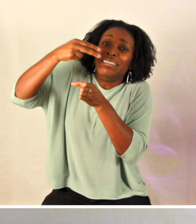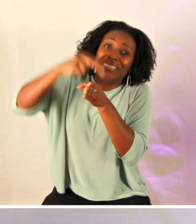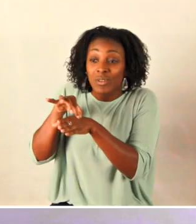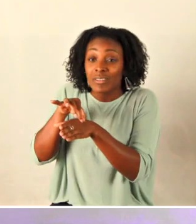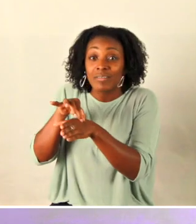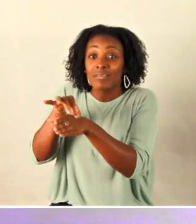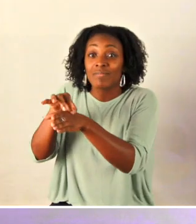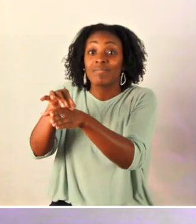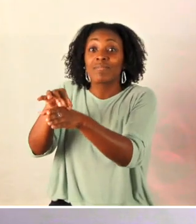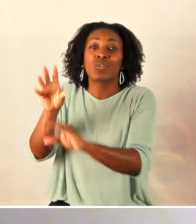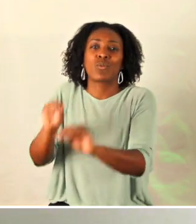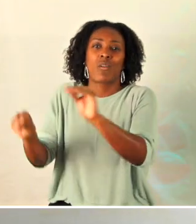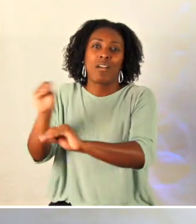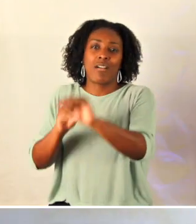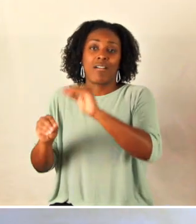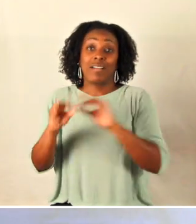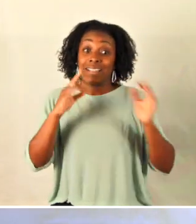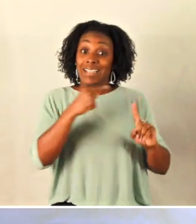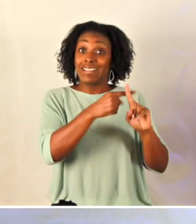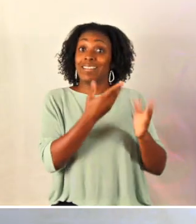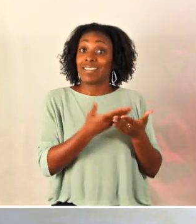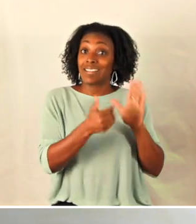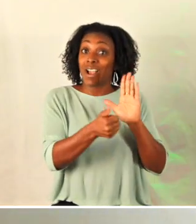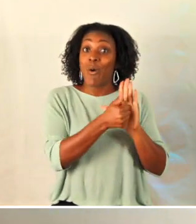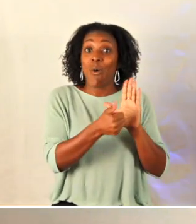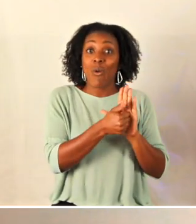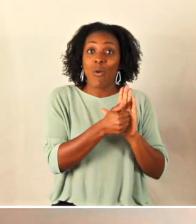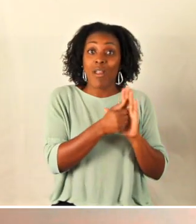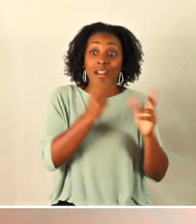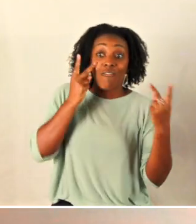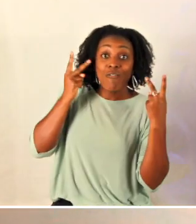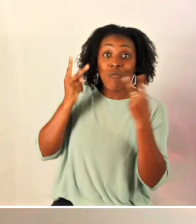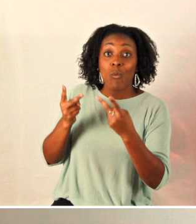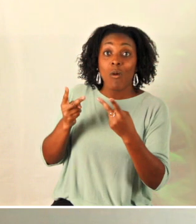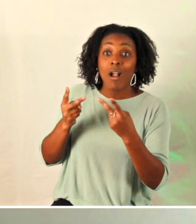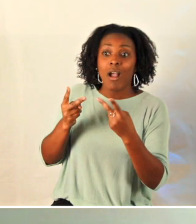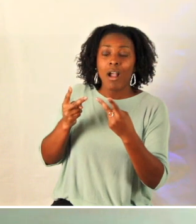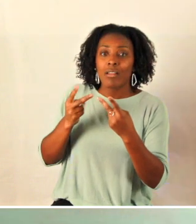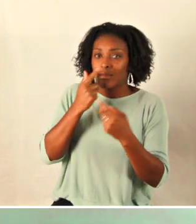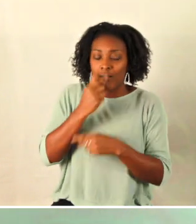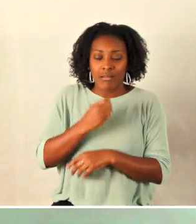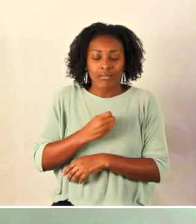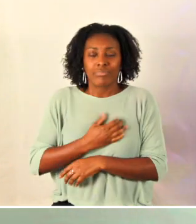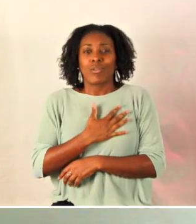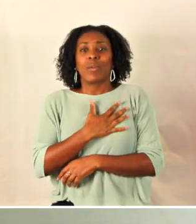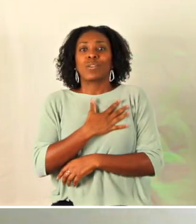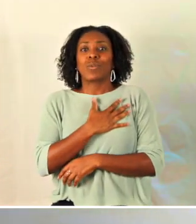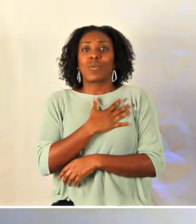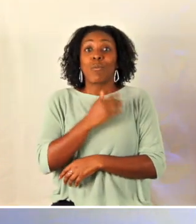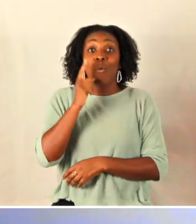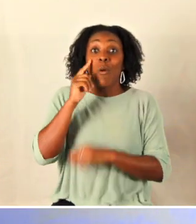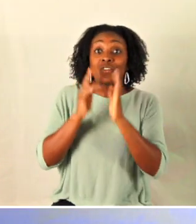Amen. L'Église, c'est cela. Elle voit, elle est émue de compassion, parce